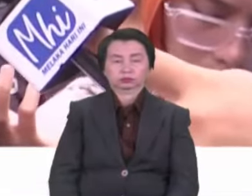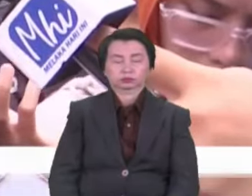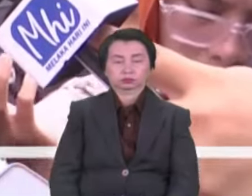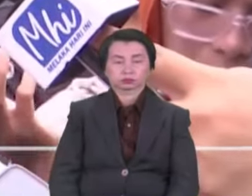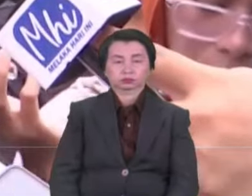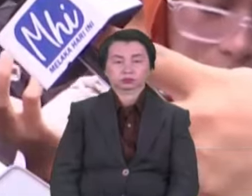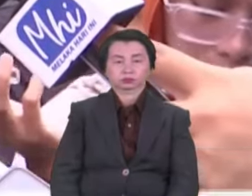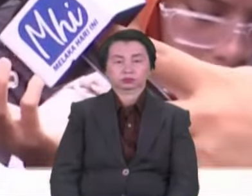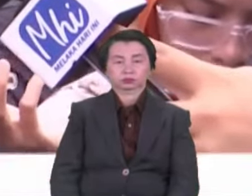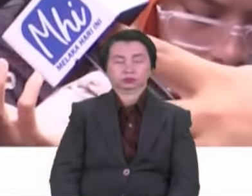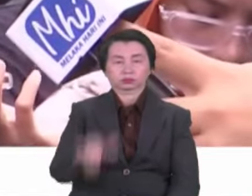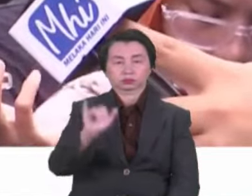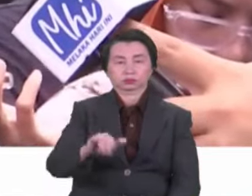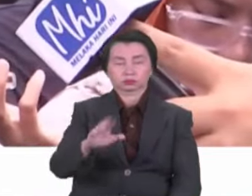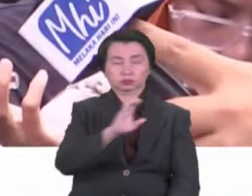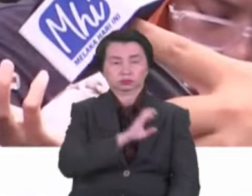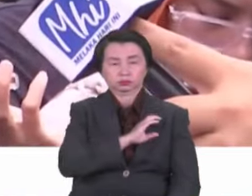polis sentiasa